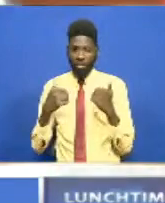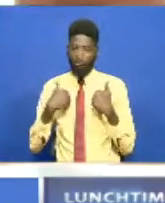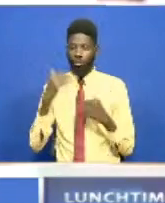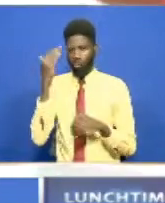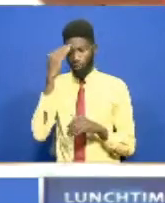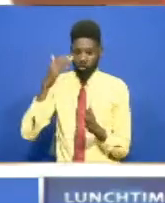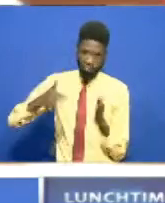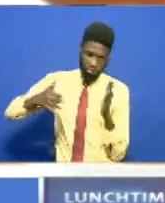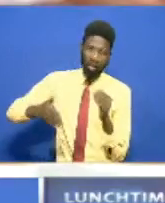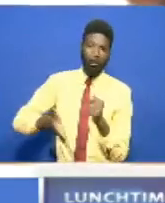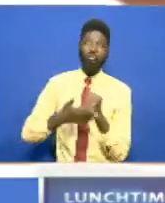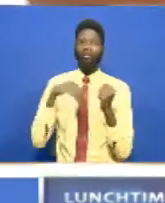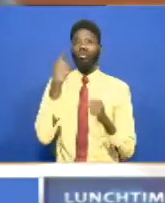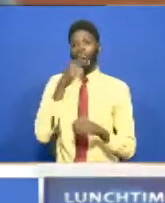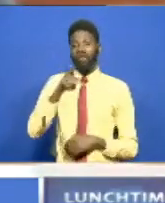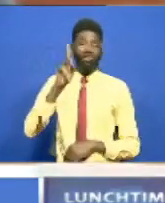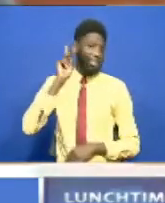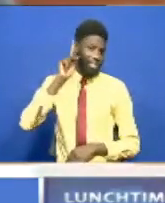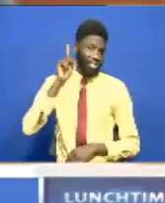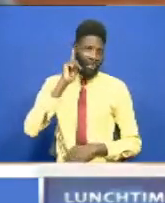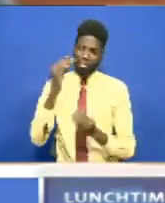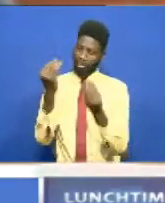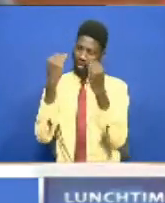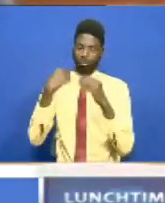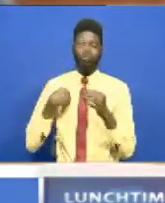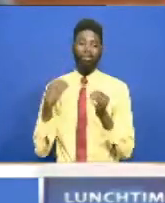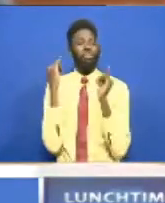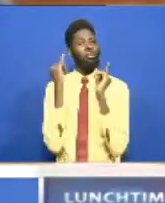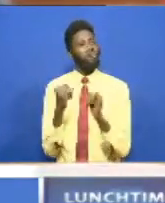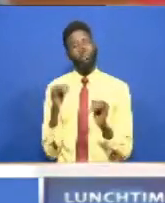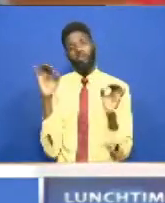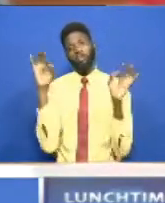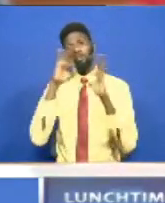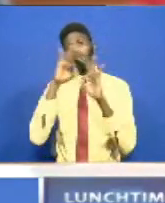Lakini nyinyi wa Kisibu mmenifundisha kitu mpya.